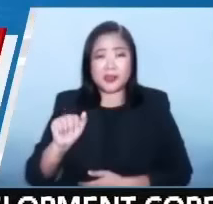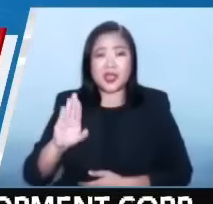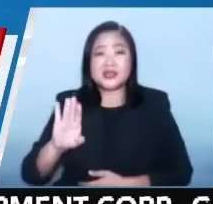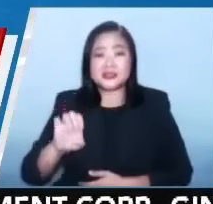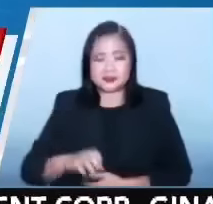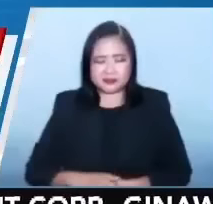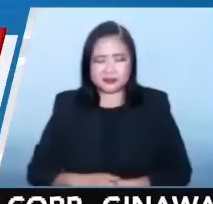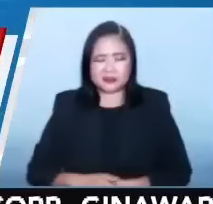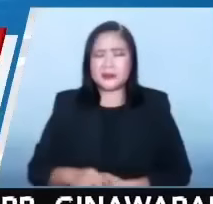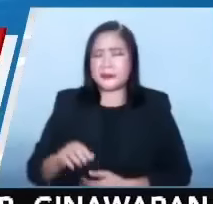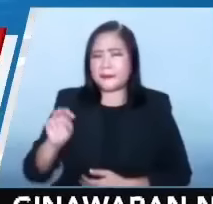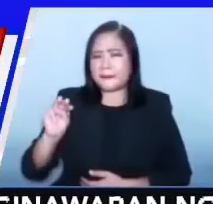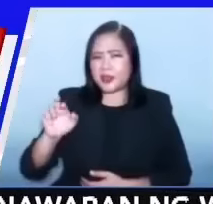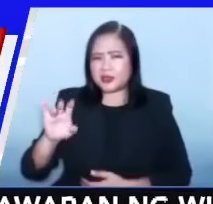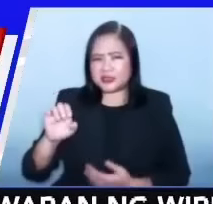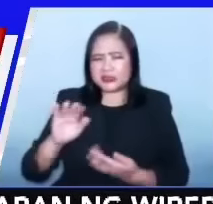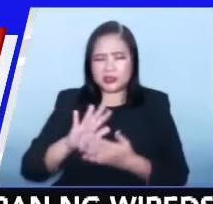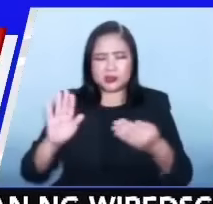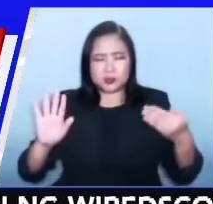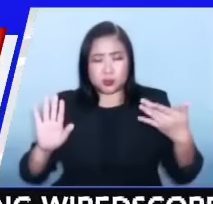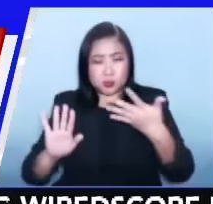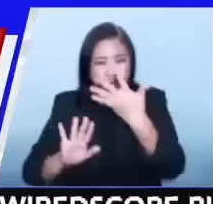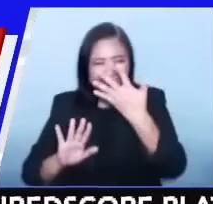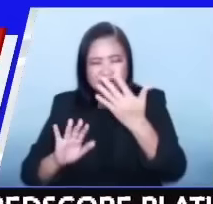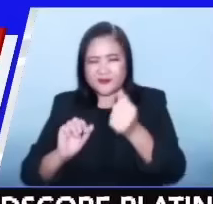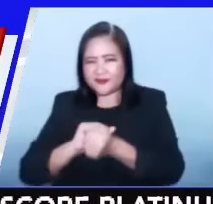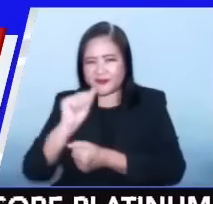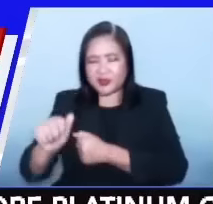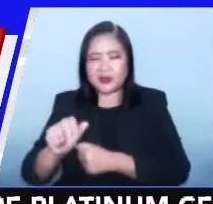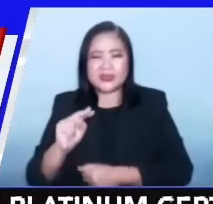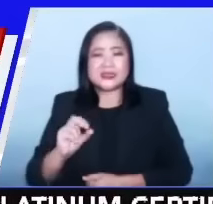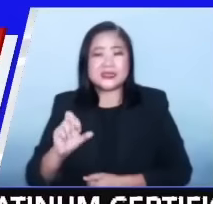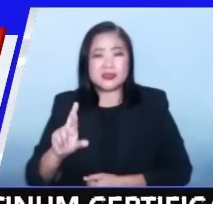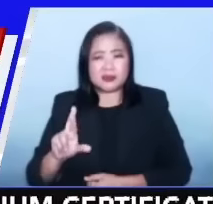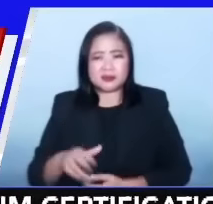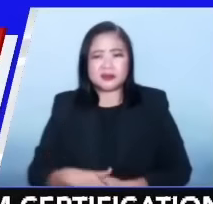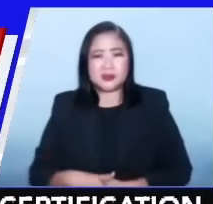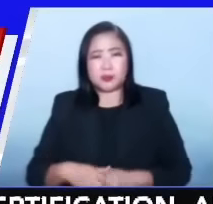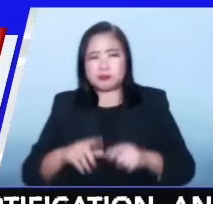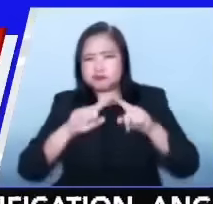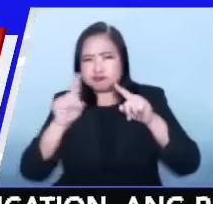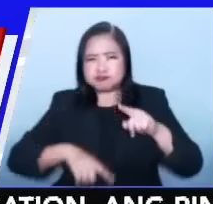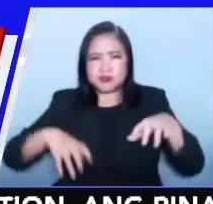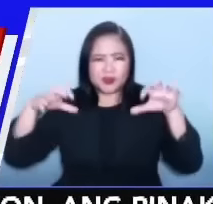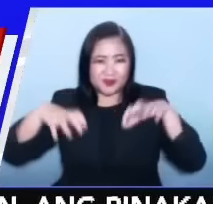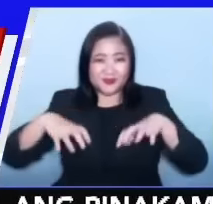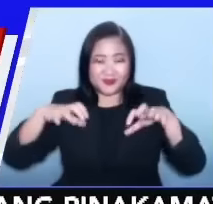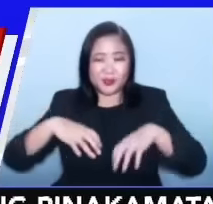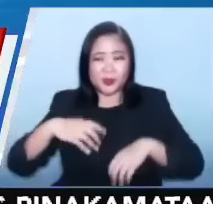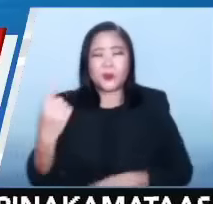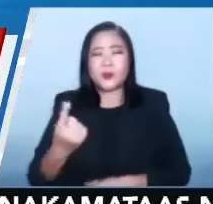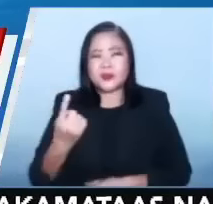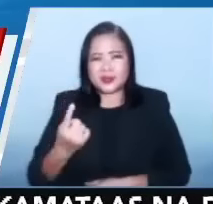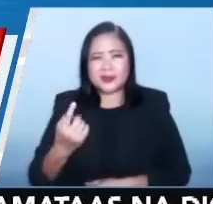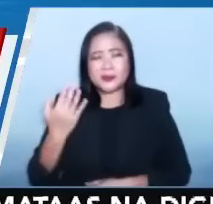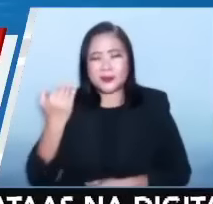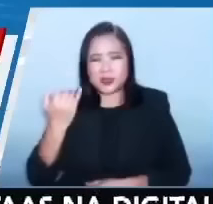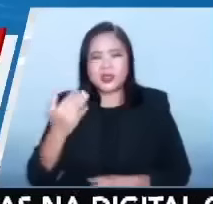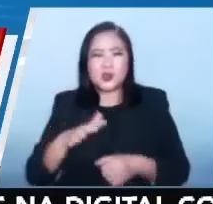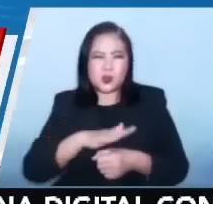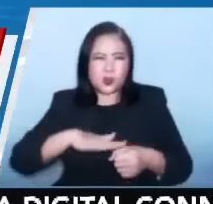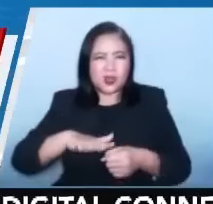sa atin, sa Metro Manila. Mm. Kaya ito, yung mga thunderstorm is mostly ay due to purely localized thunderstorms. Localized